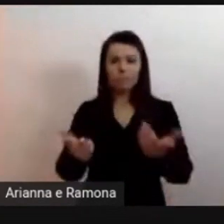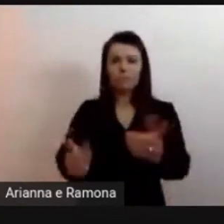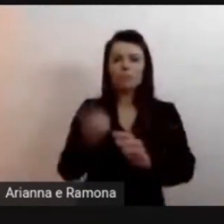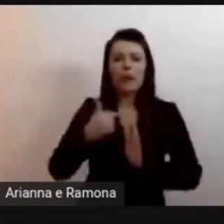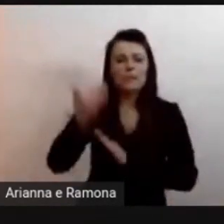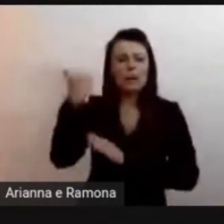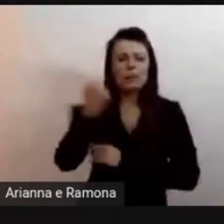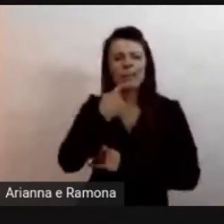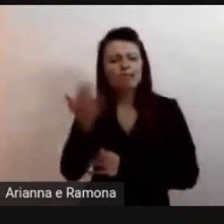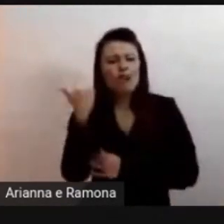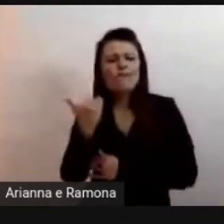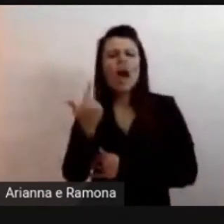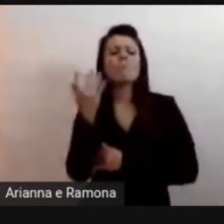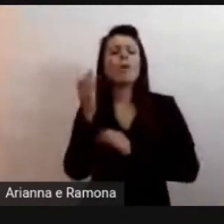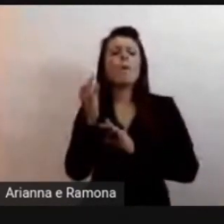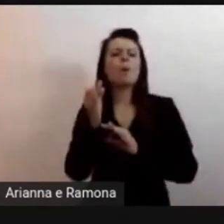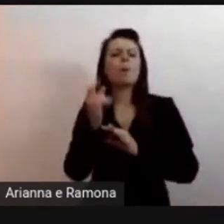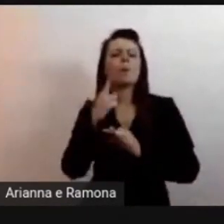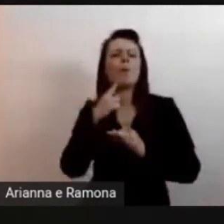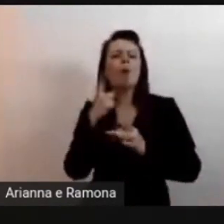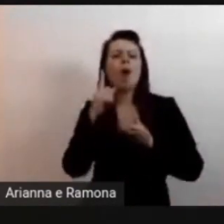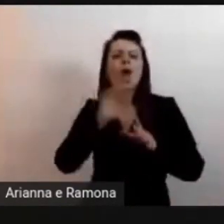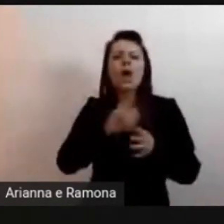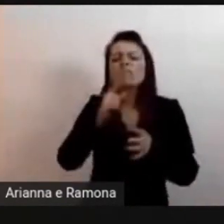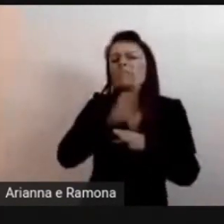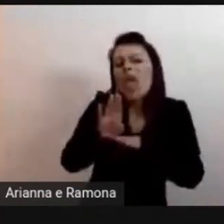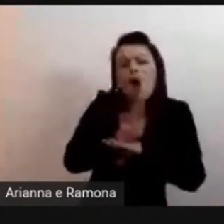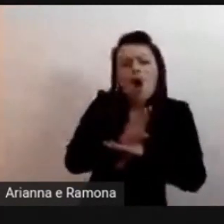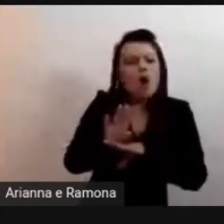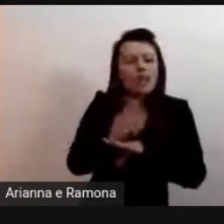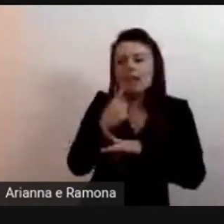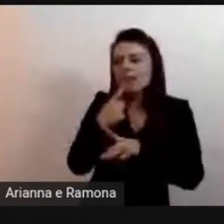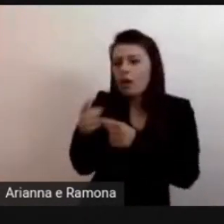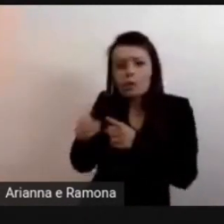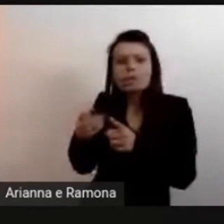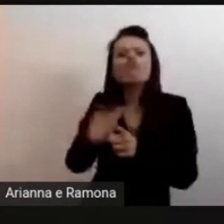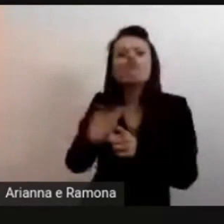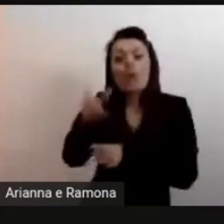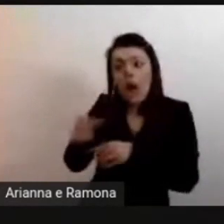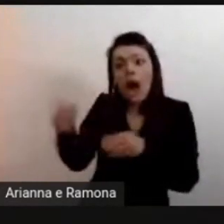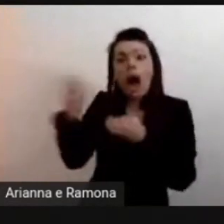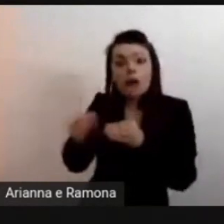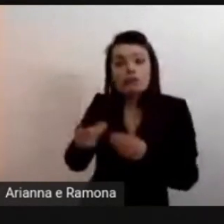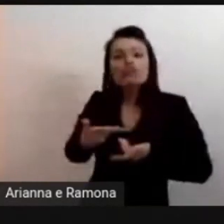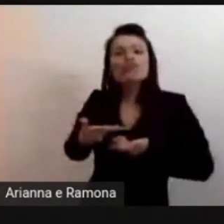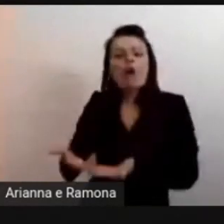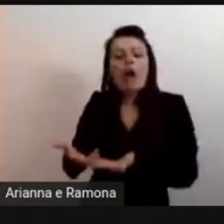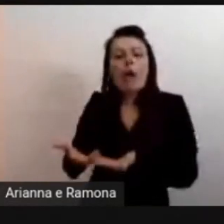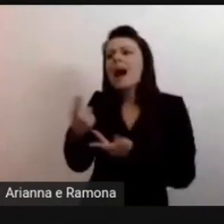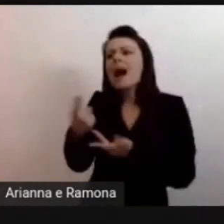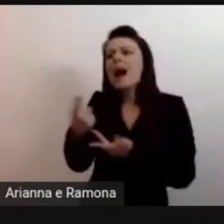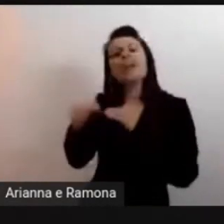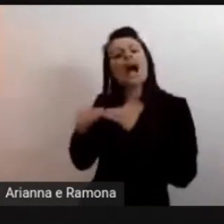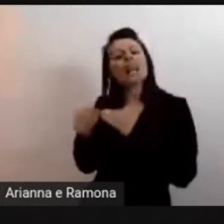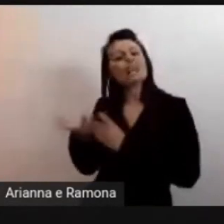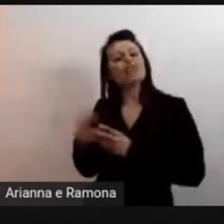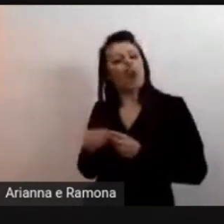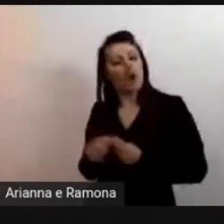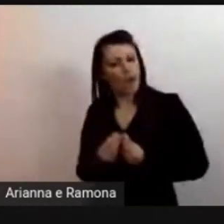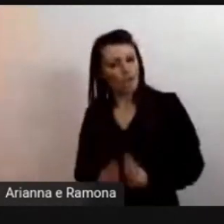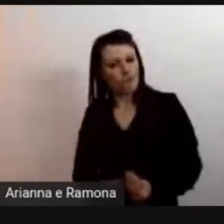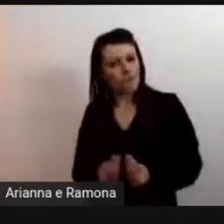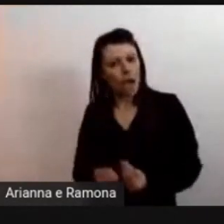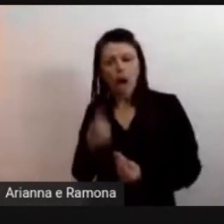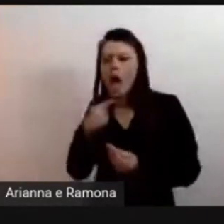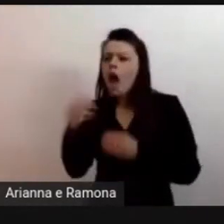parlarmi video ne esistevano ma l'artigiano che cosa ci facevano non erano che hanno